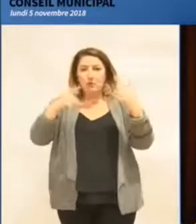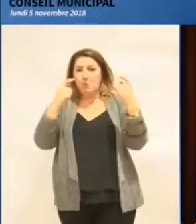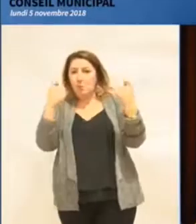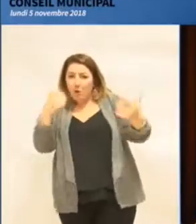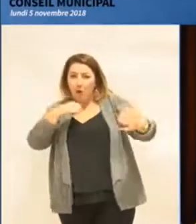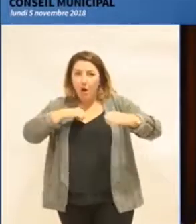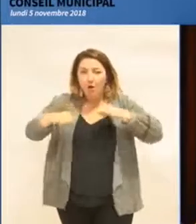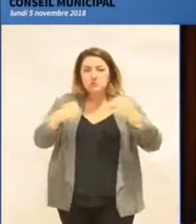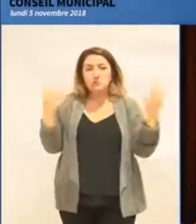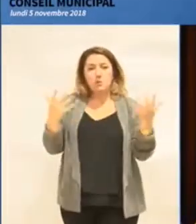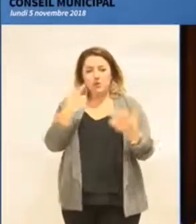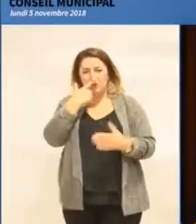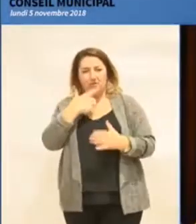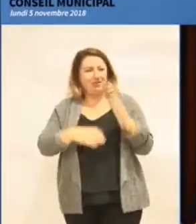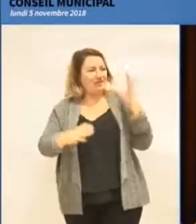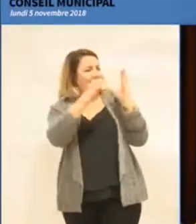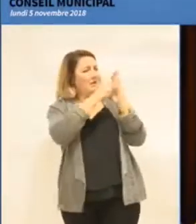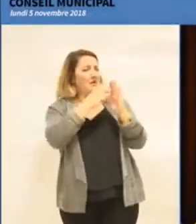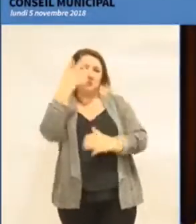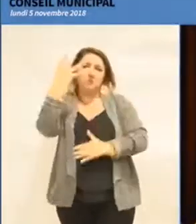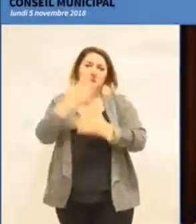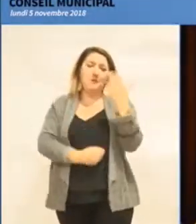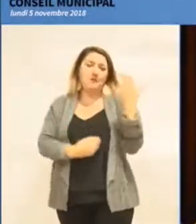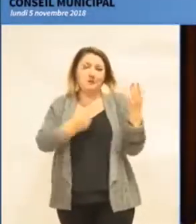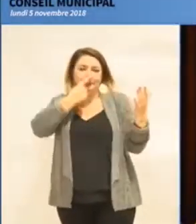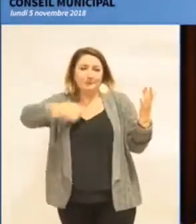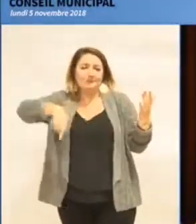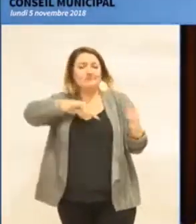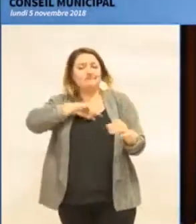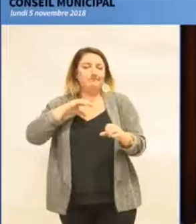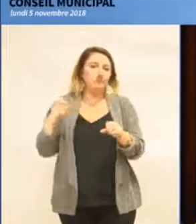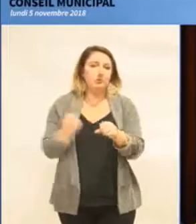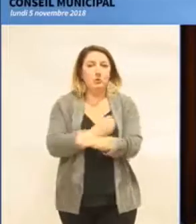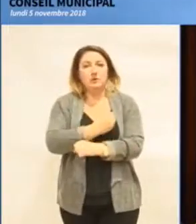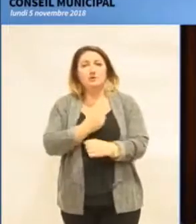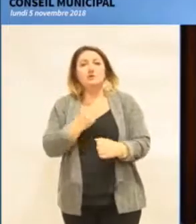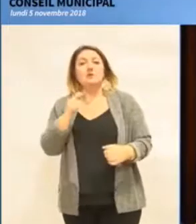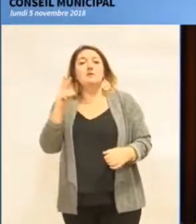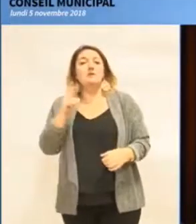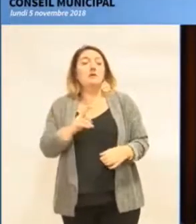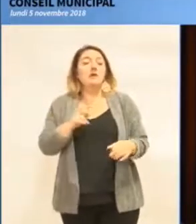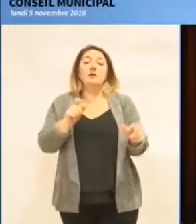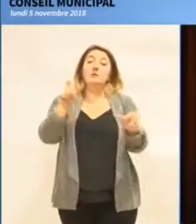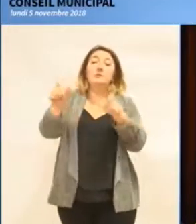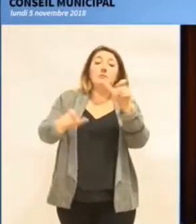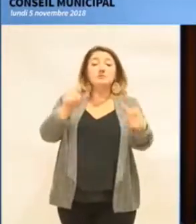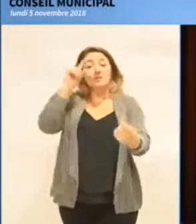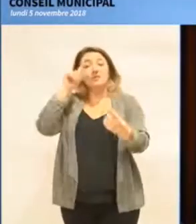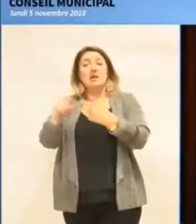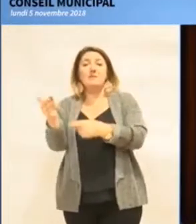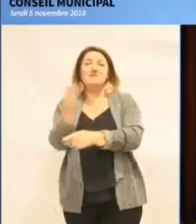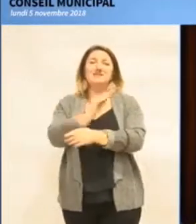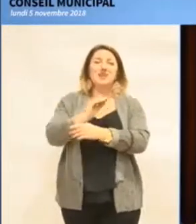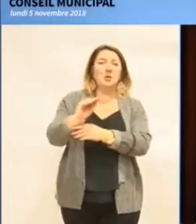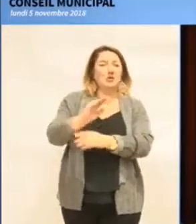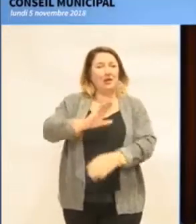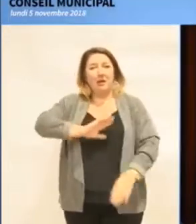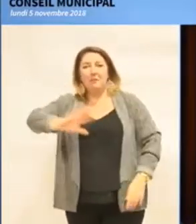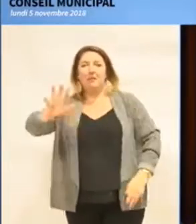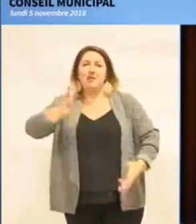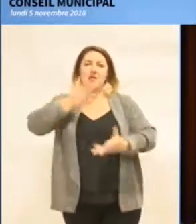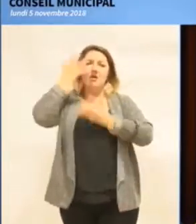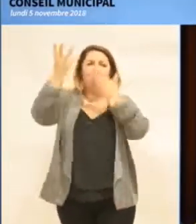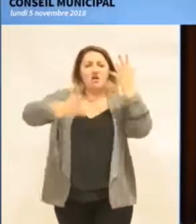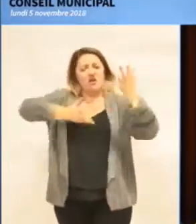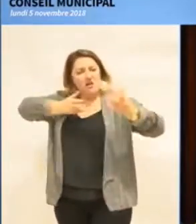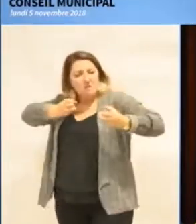Nous le regrettons, même si nous ne voulons pas prêter le flanc à celles et ceux qui, sur la question de la sécurité, jouent toujours au